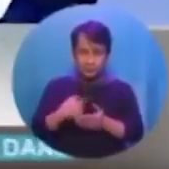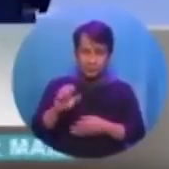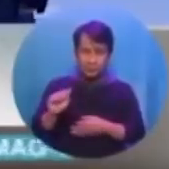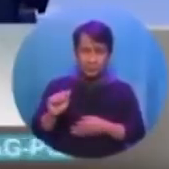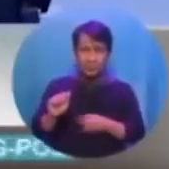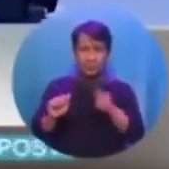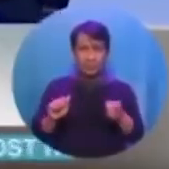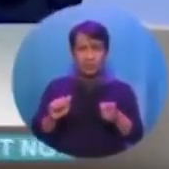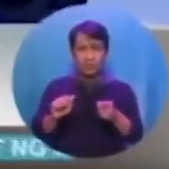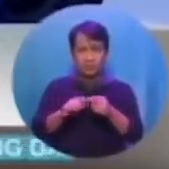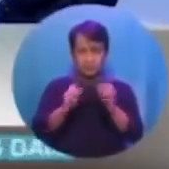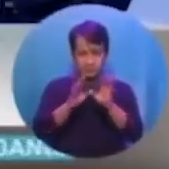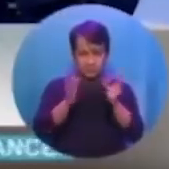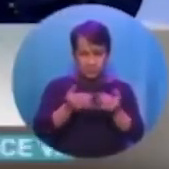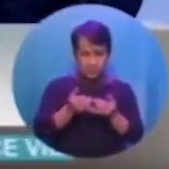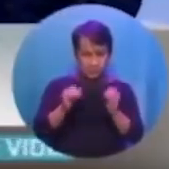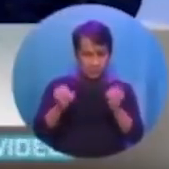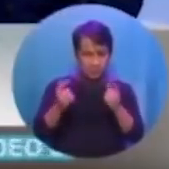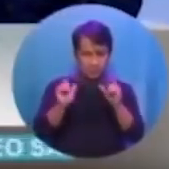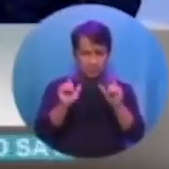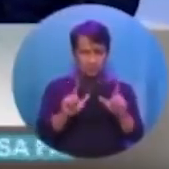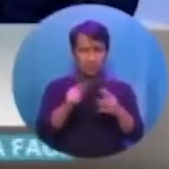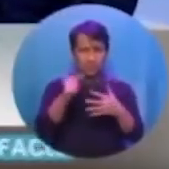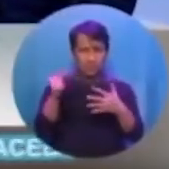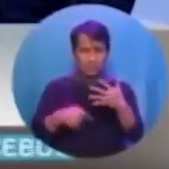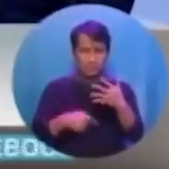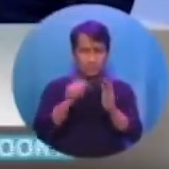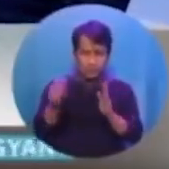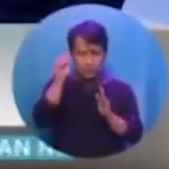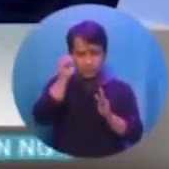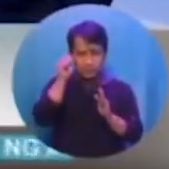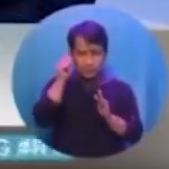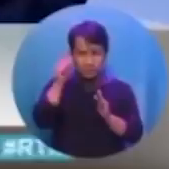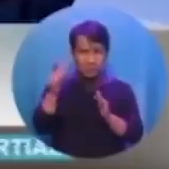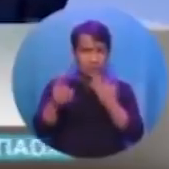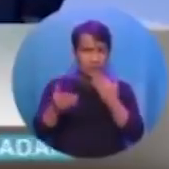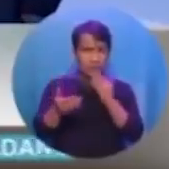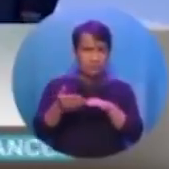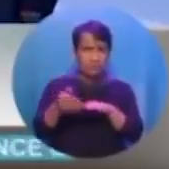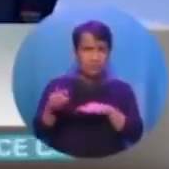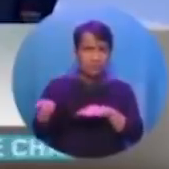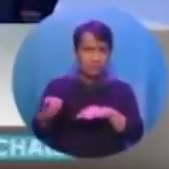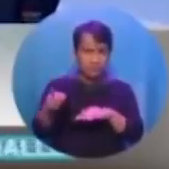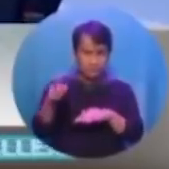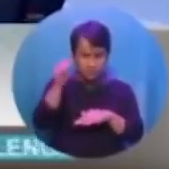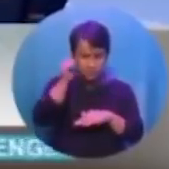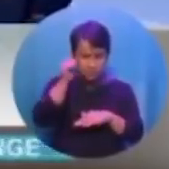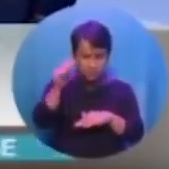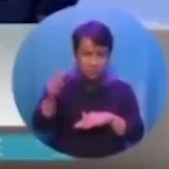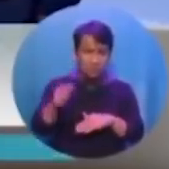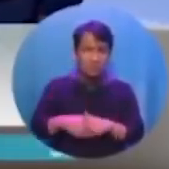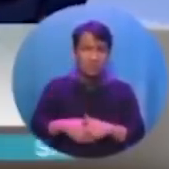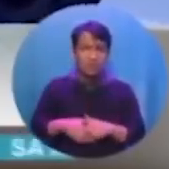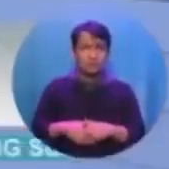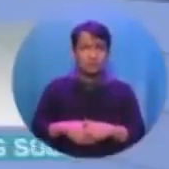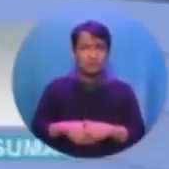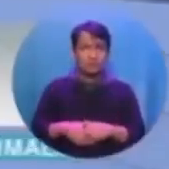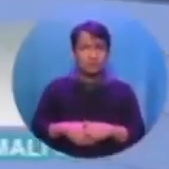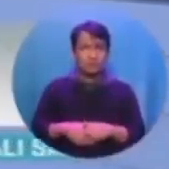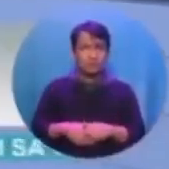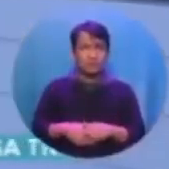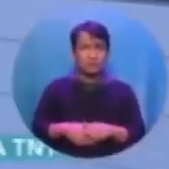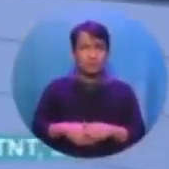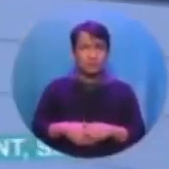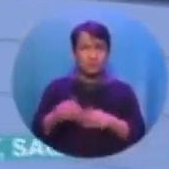PDEA, maging sa barangay, wala raw po talagang record na masama etong si Harjan. Okay?